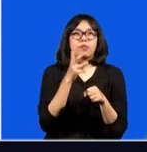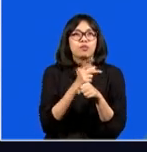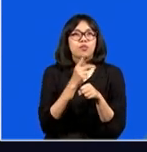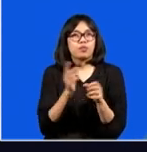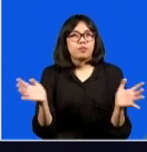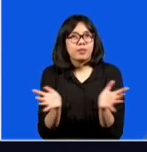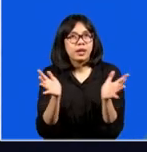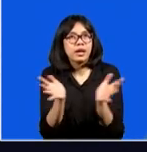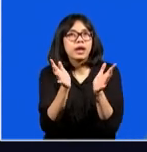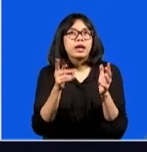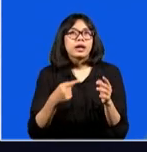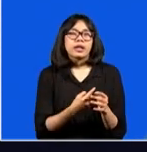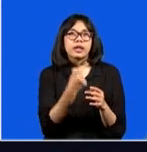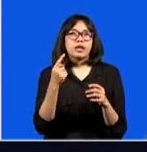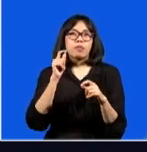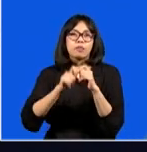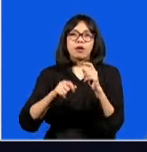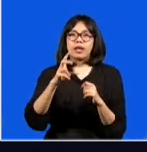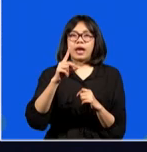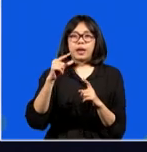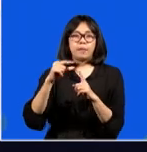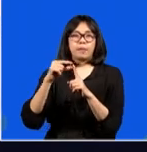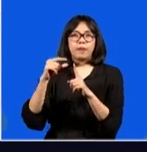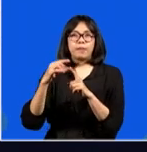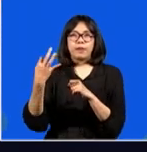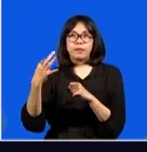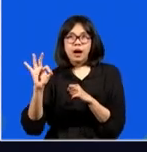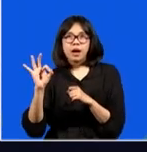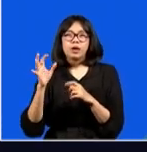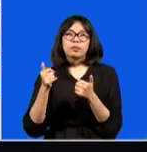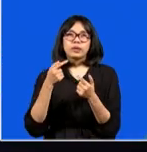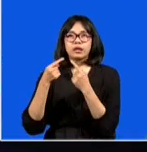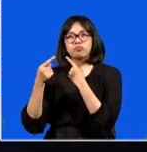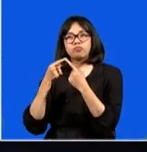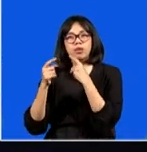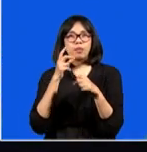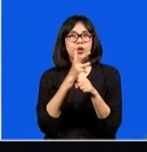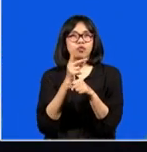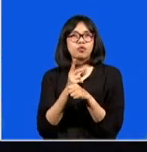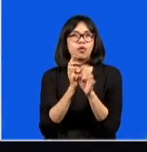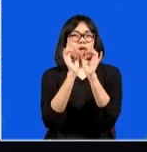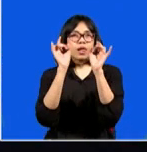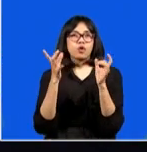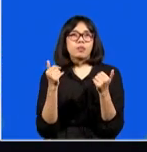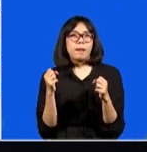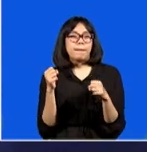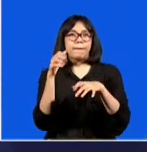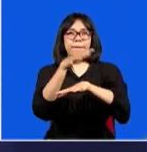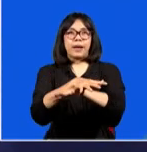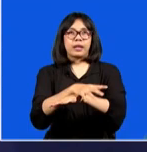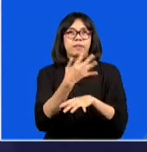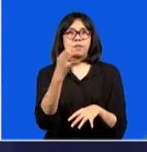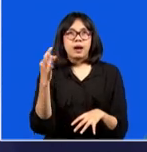kita bisa menemukan RPP baru kita bisa berbicara dengan guru-guru lain di komunitas belajar Gimana caranya mengimplementasi kurikulum baru